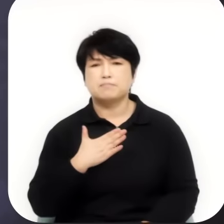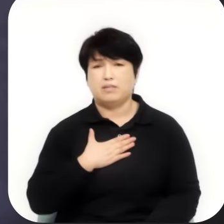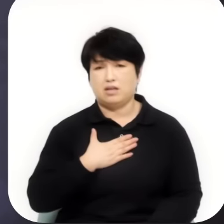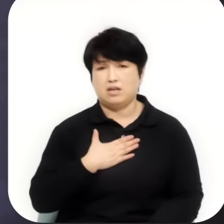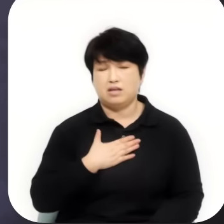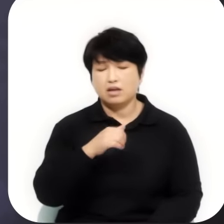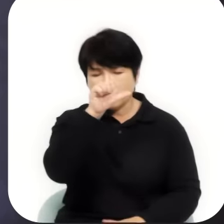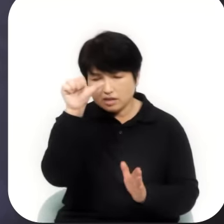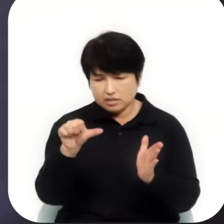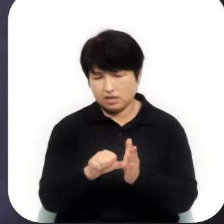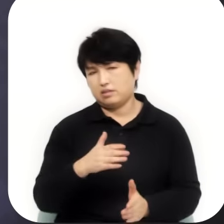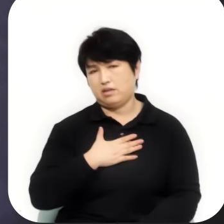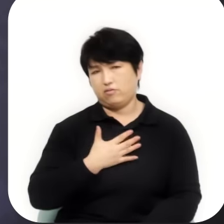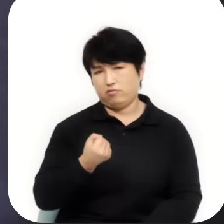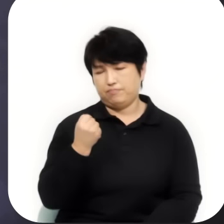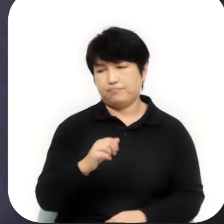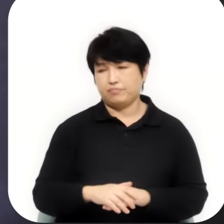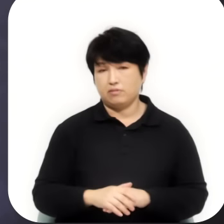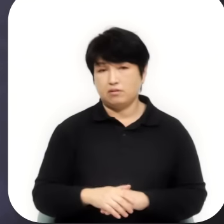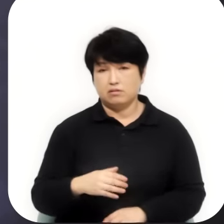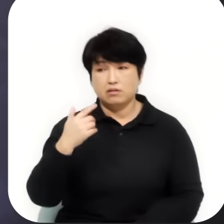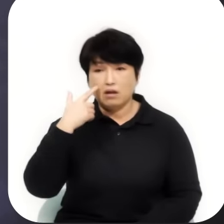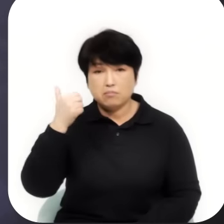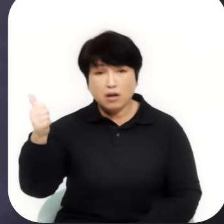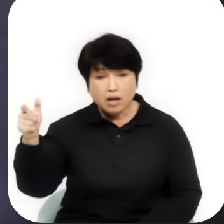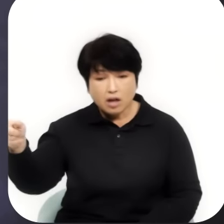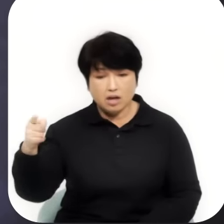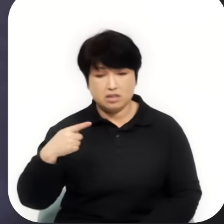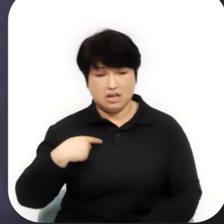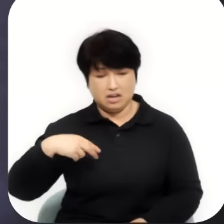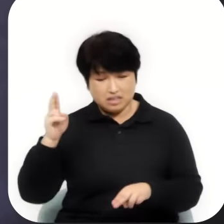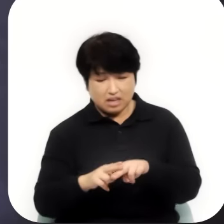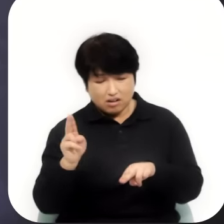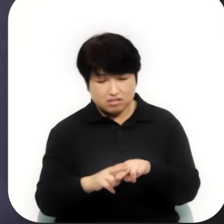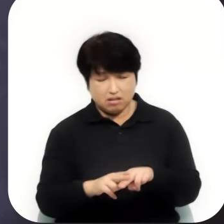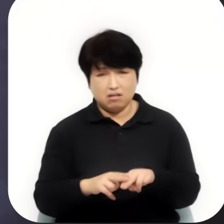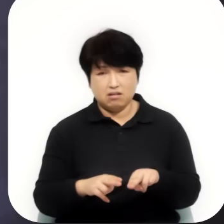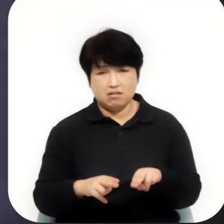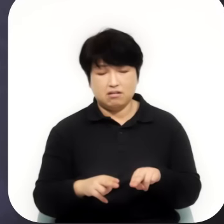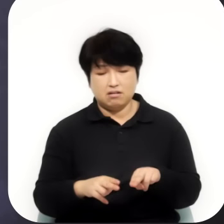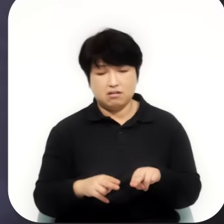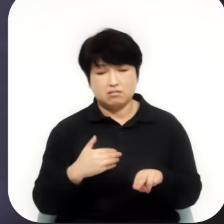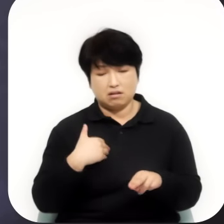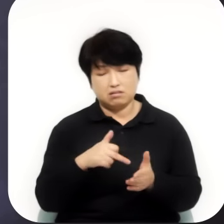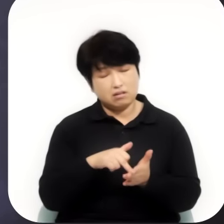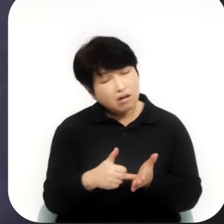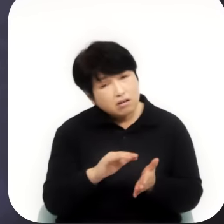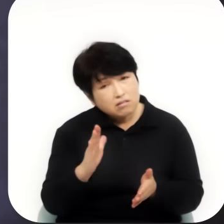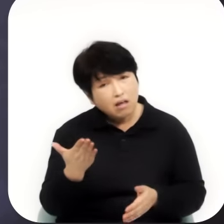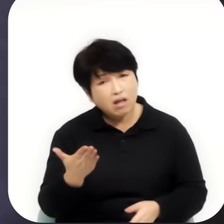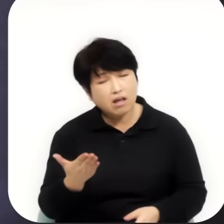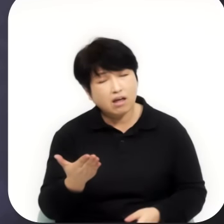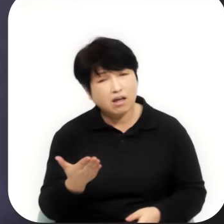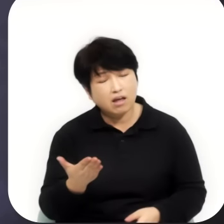지금은 내 인생이에요. 아버지가 나를 때리가 다리가 부러져서 장애인이 됐다 하더라도 이게 누구